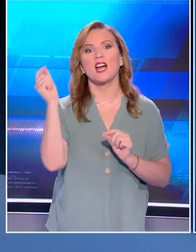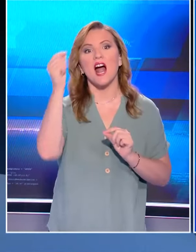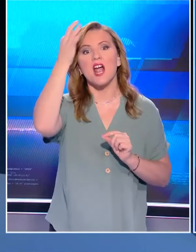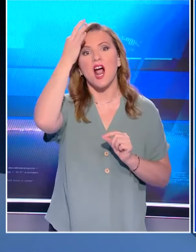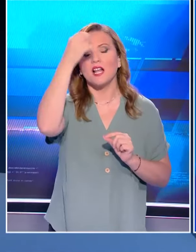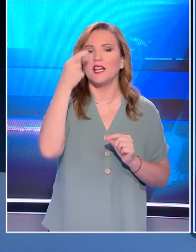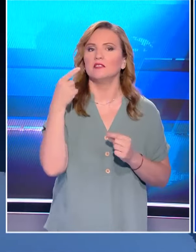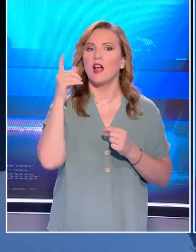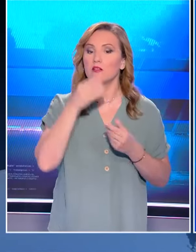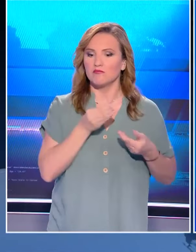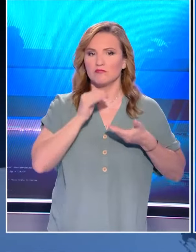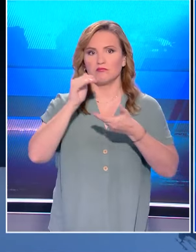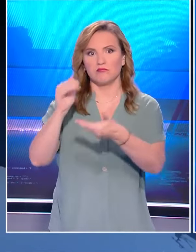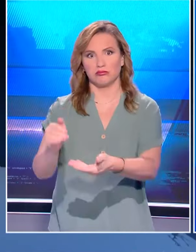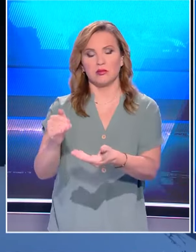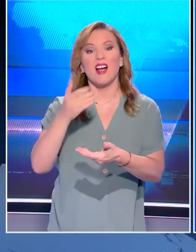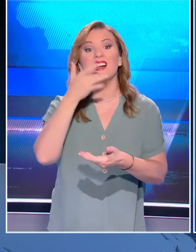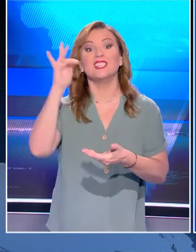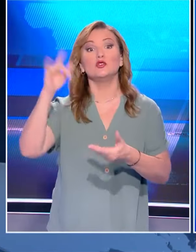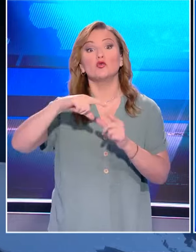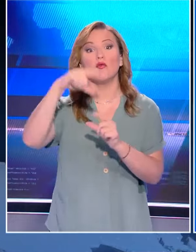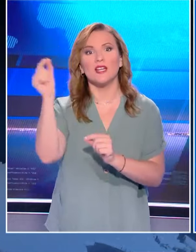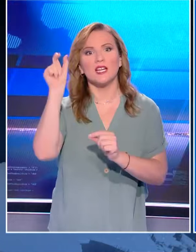Υπότιτλοι AUTHORWAVE